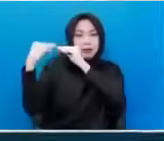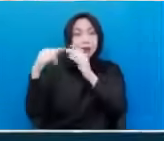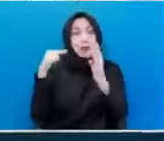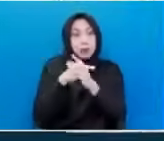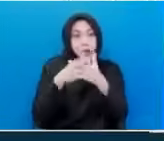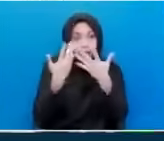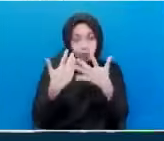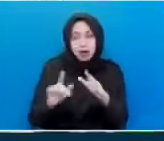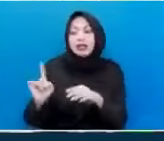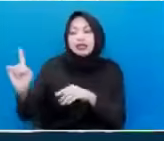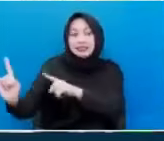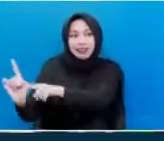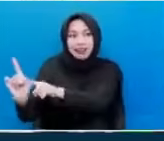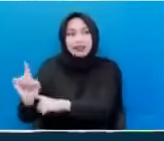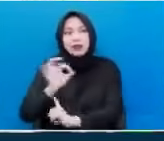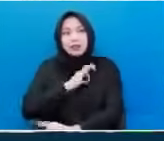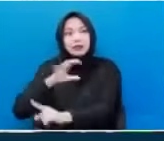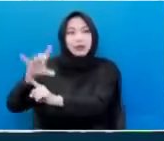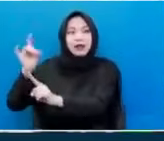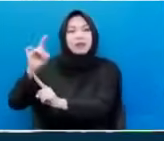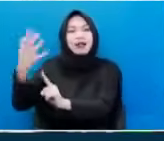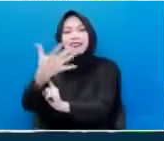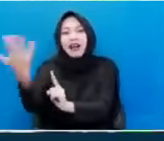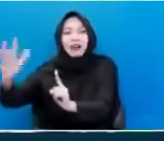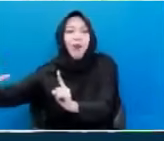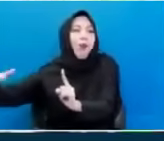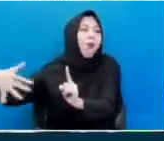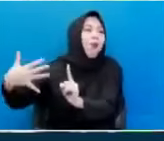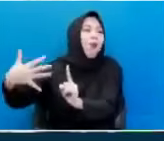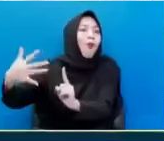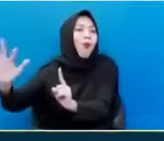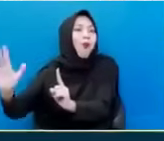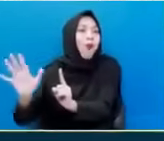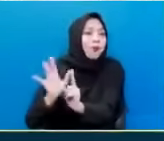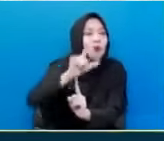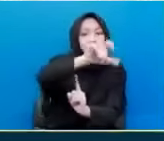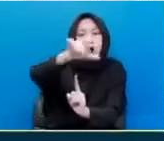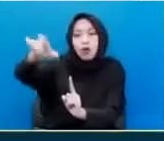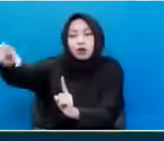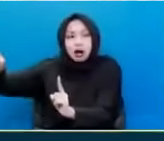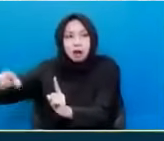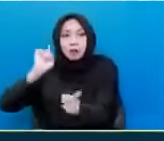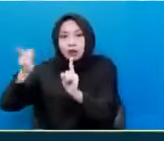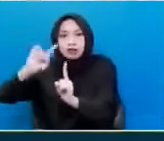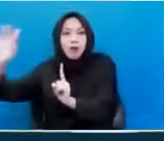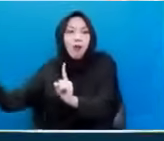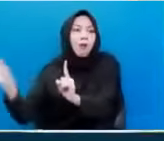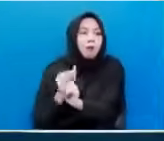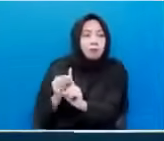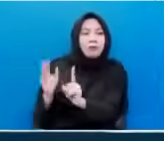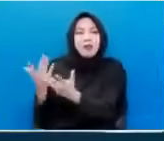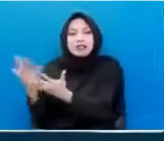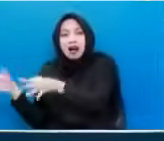presiden terpilihlah yang akan menjadi magnet sehingga kemudian kita akan melihat depan memang sorotan mata dan EE